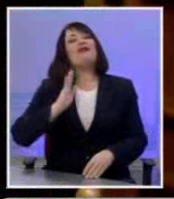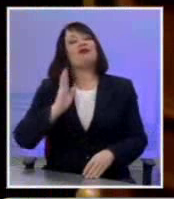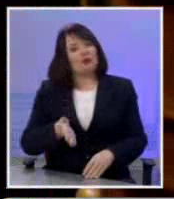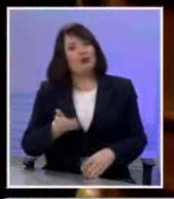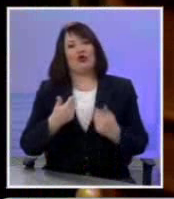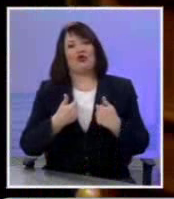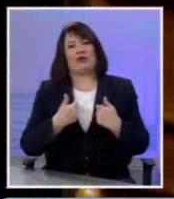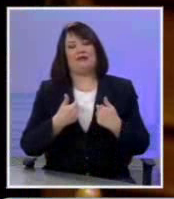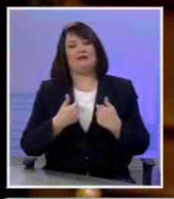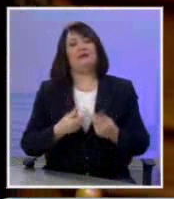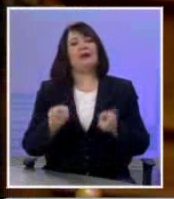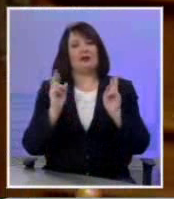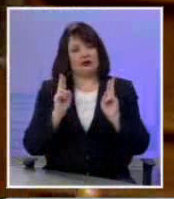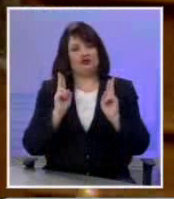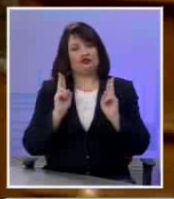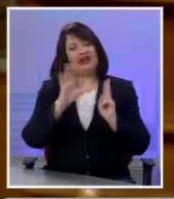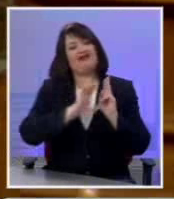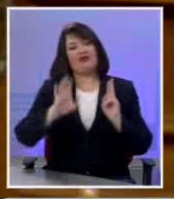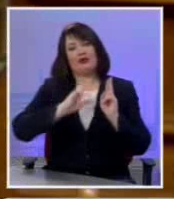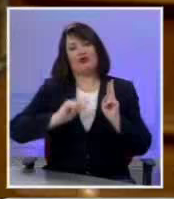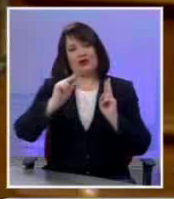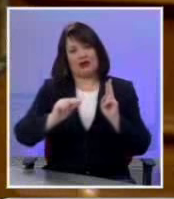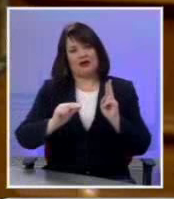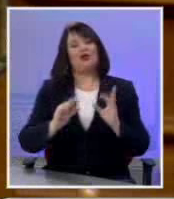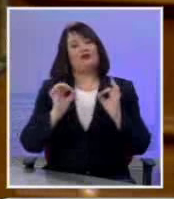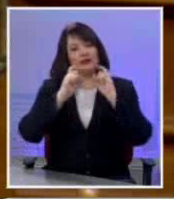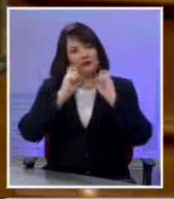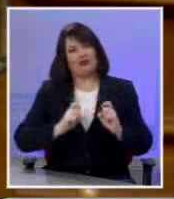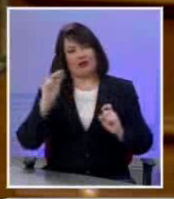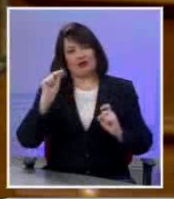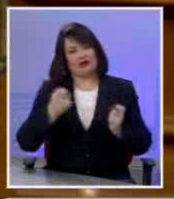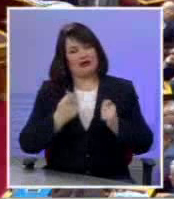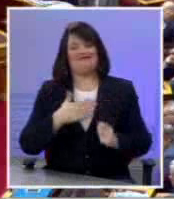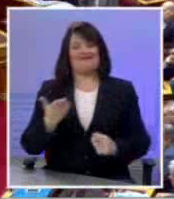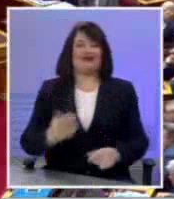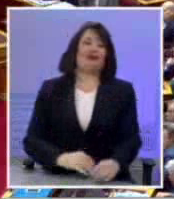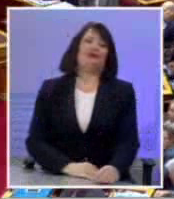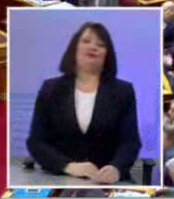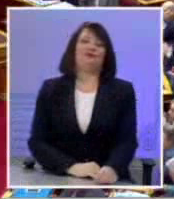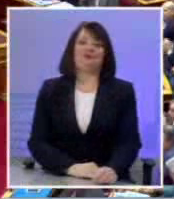αναλογεί. Και ελπίζουμε και η Ευρώπη να τηρήσει τις δεσμεύσεις της. Ευχαριστώ πολύ.